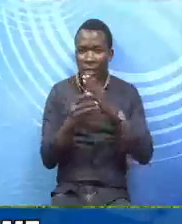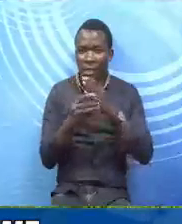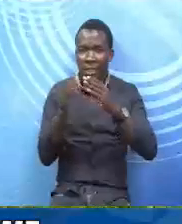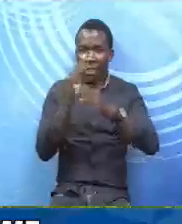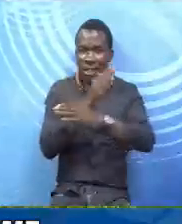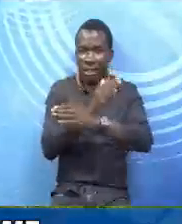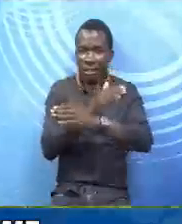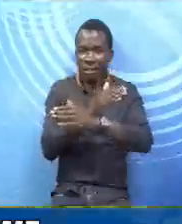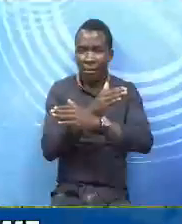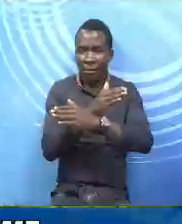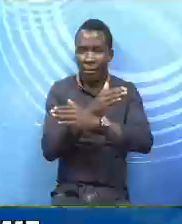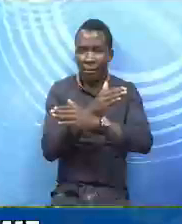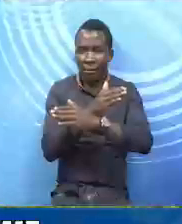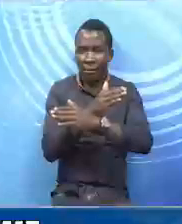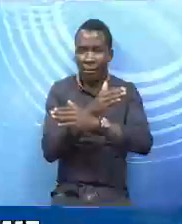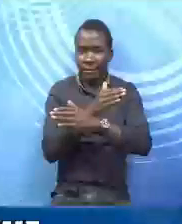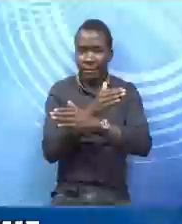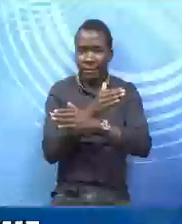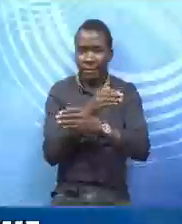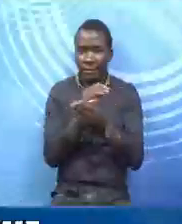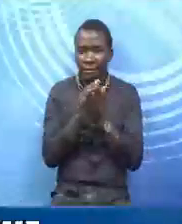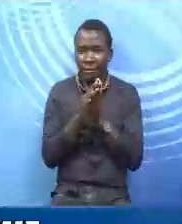Kamonyi mu majyepfo y'u Rwanda